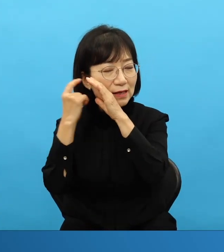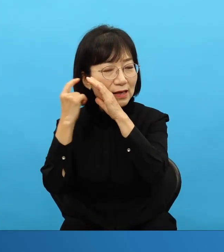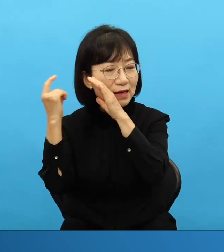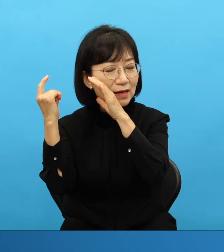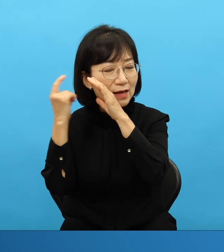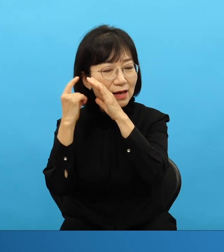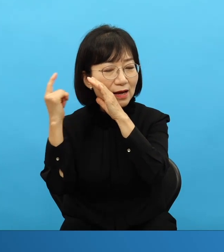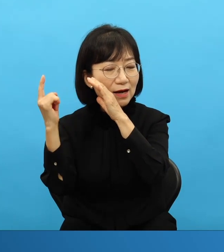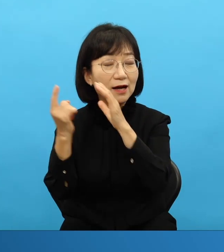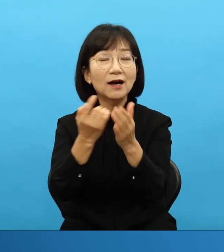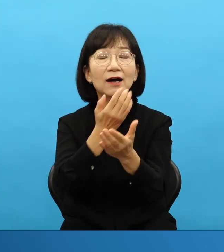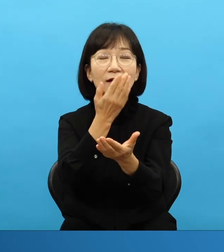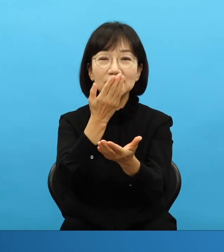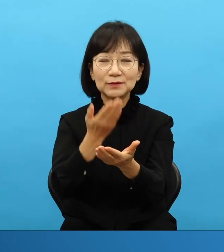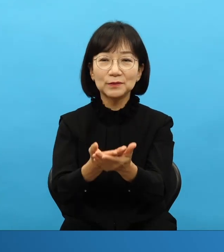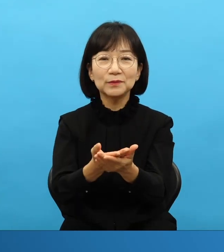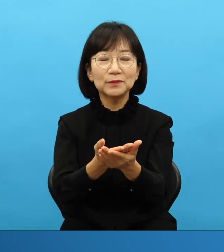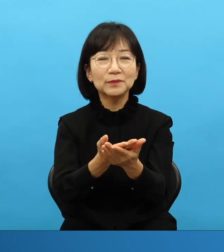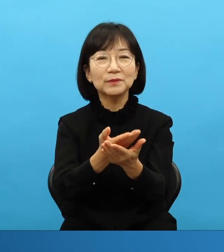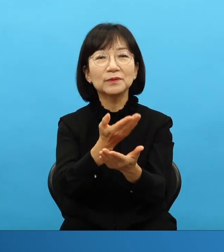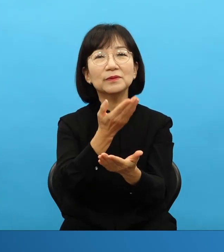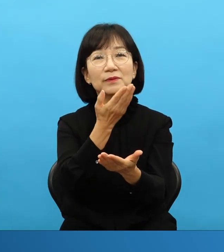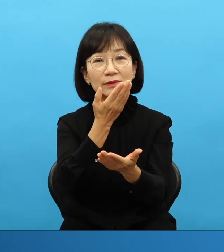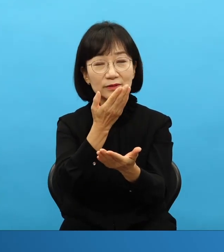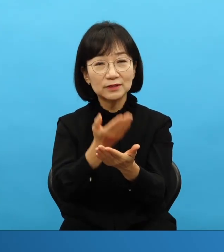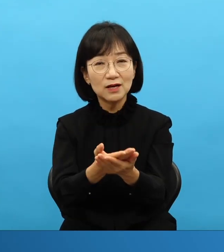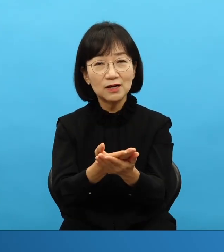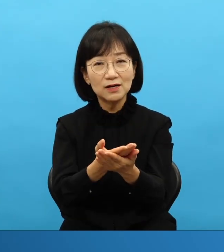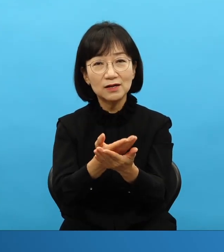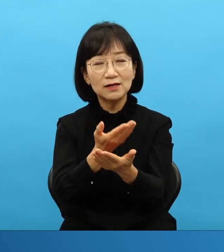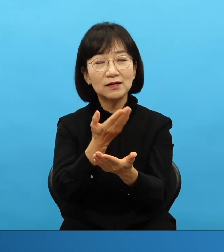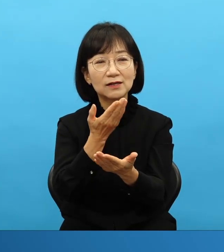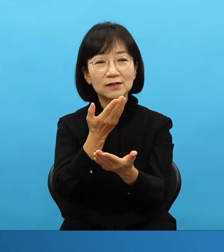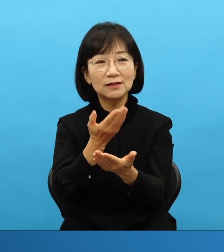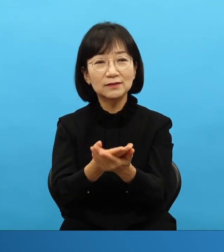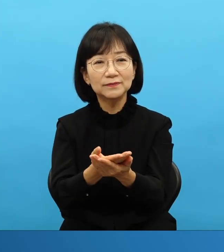듣게 하소서.